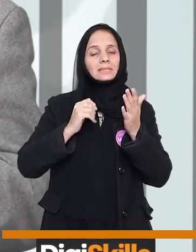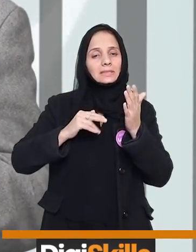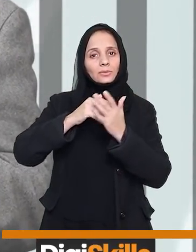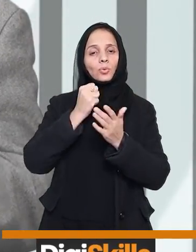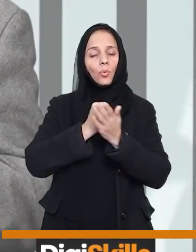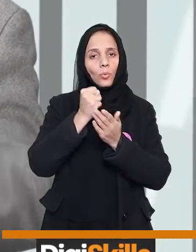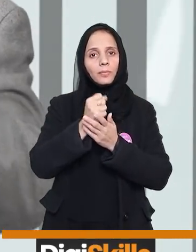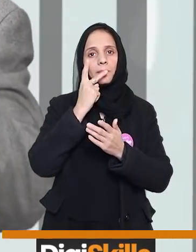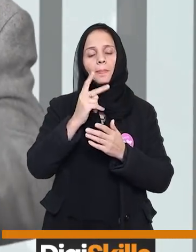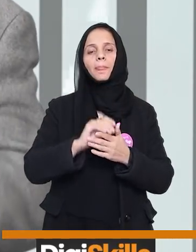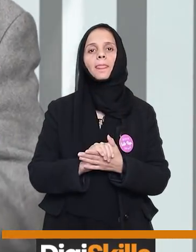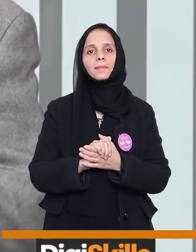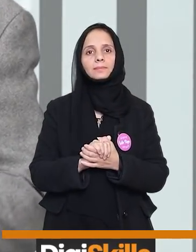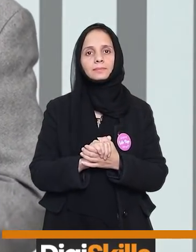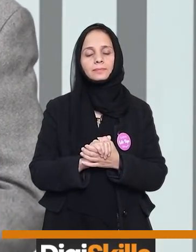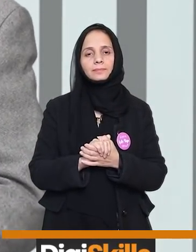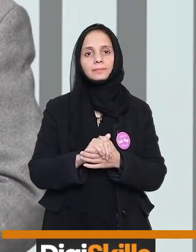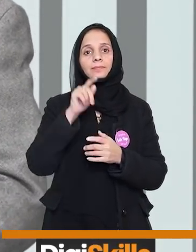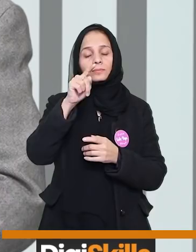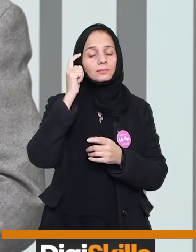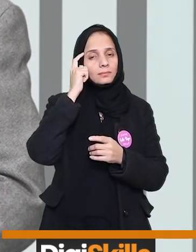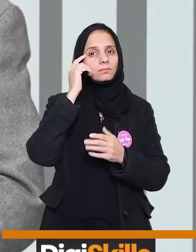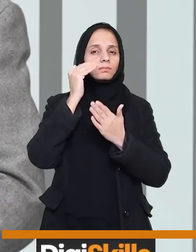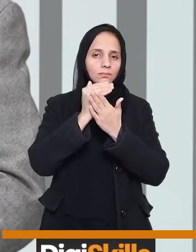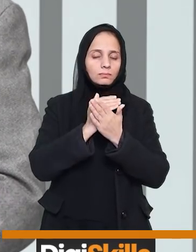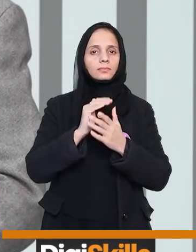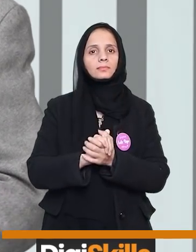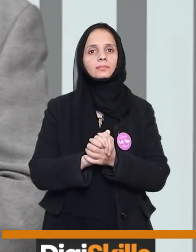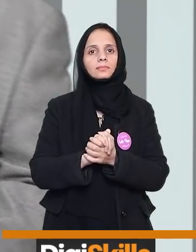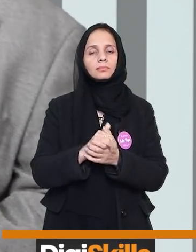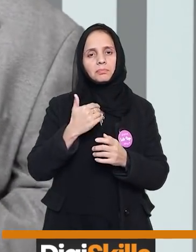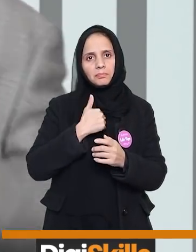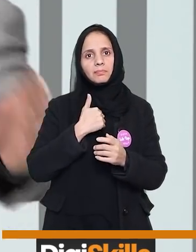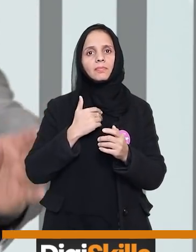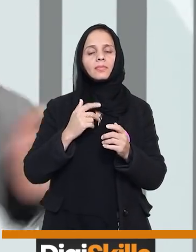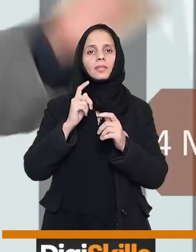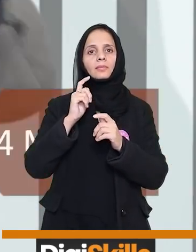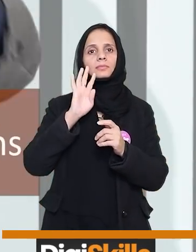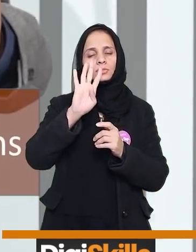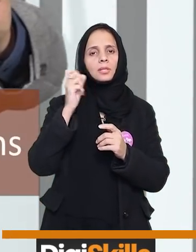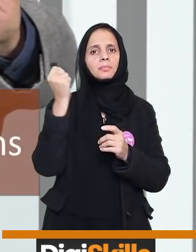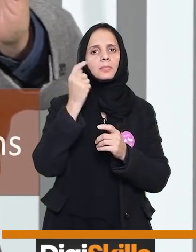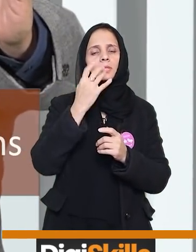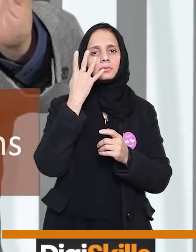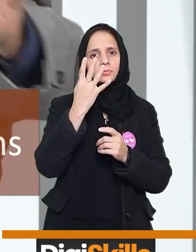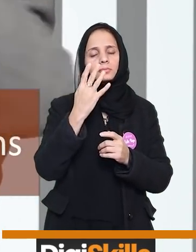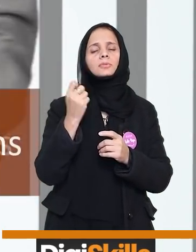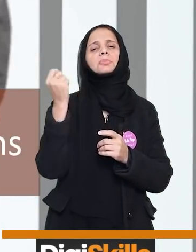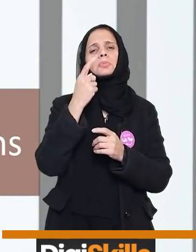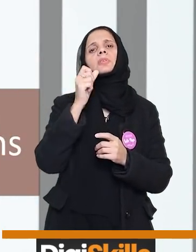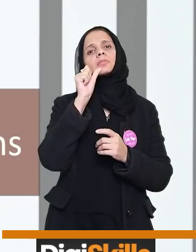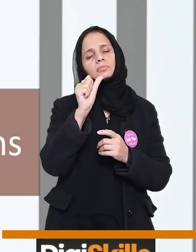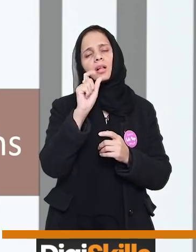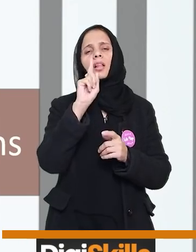hard way as well as in a smart way. تو آپ یہ تعین کر لیں کہ جناب میں نے 4 مہینے کے اندر،